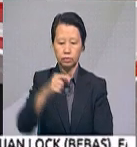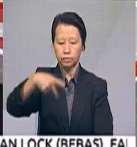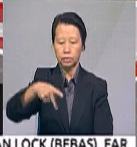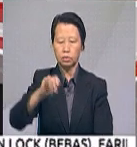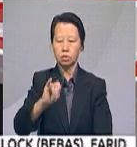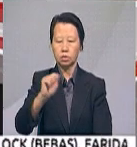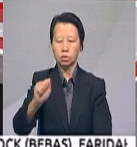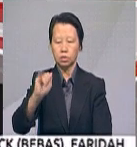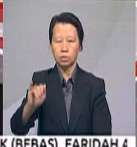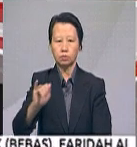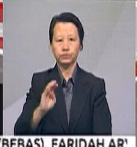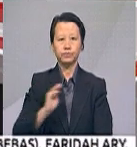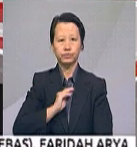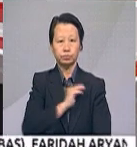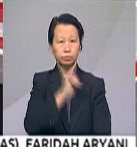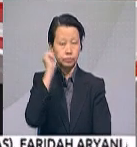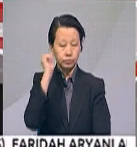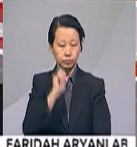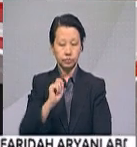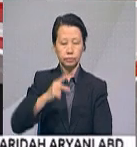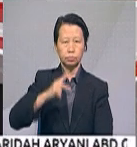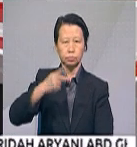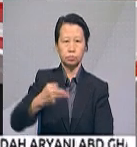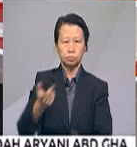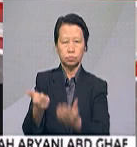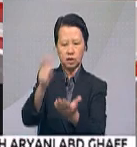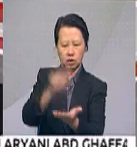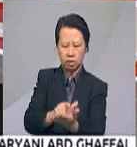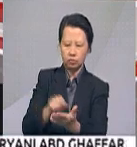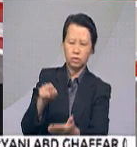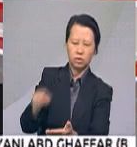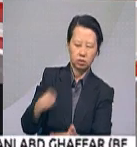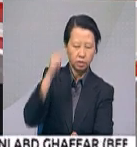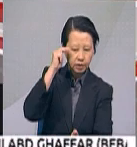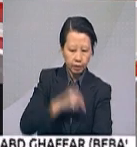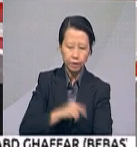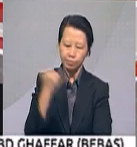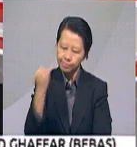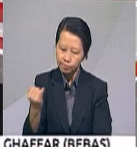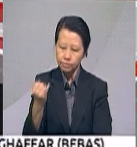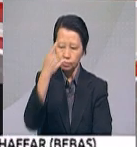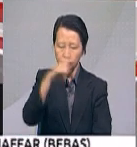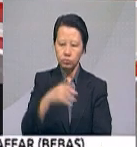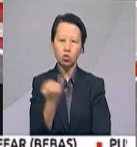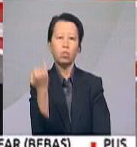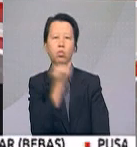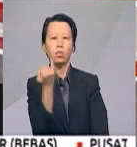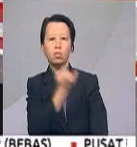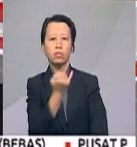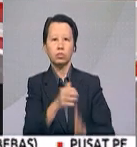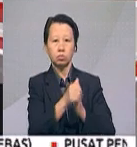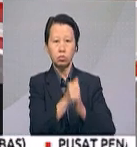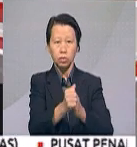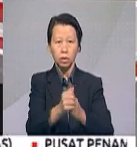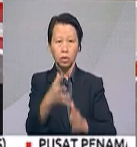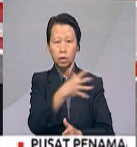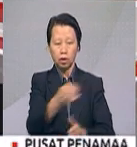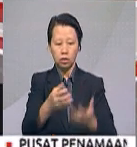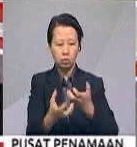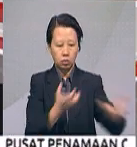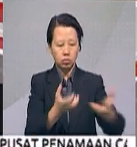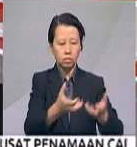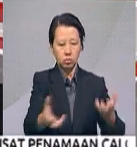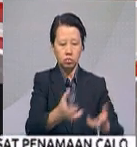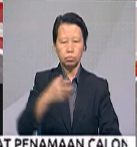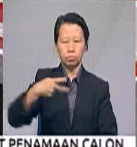Menurut Majlis Setiausaha PH, laporan itu semata-mata dengan niat jahat untuk memburuk-burukkan kepimpinan selain